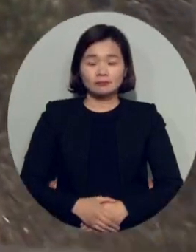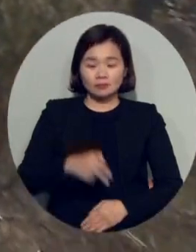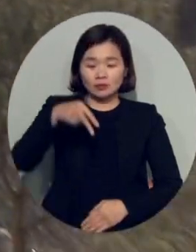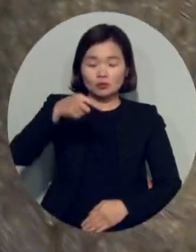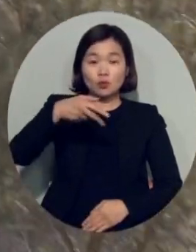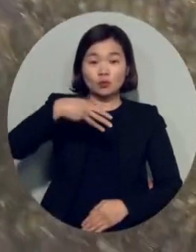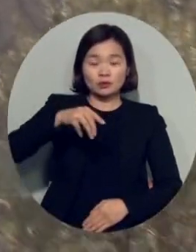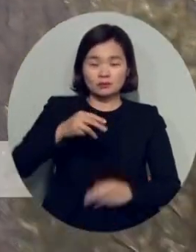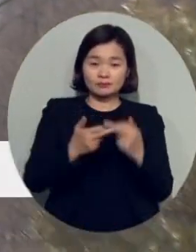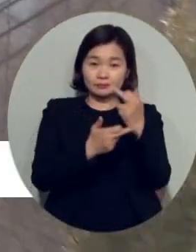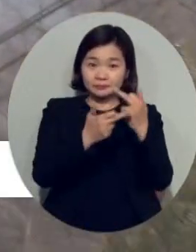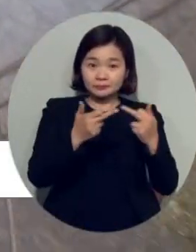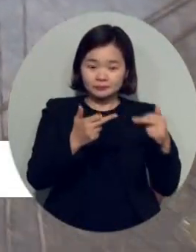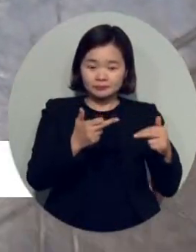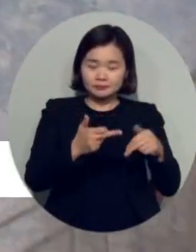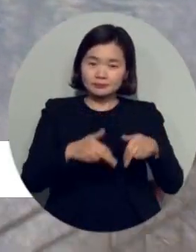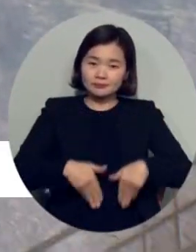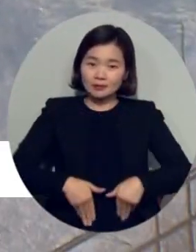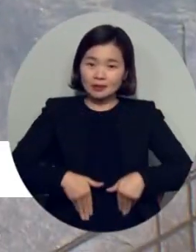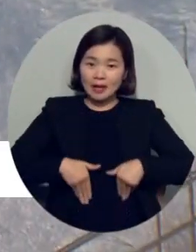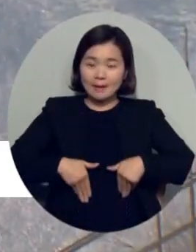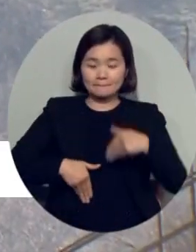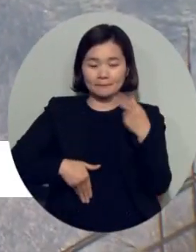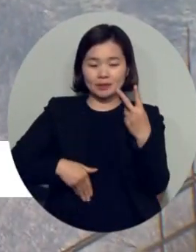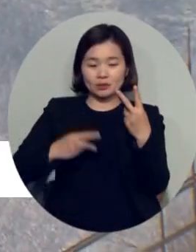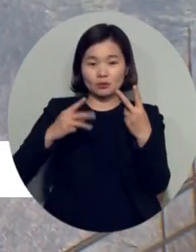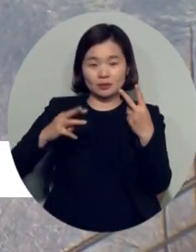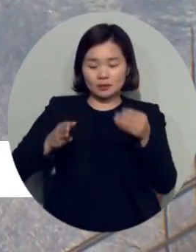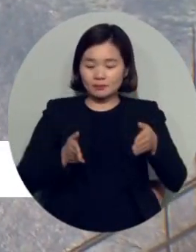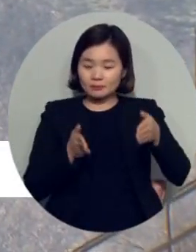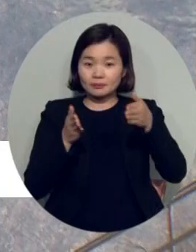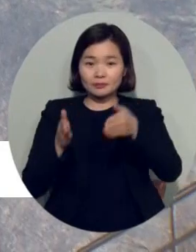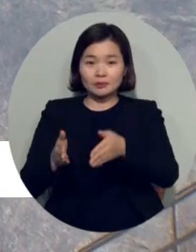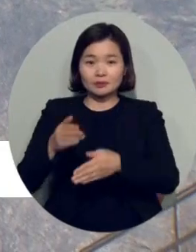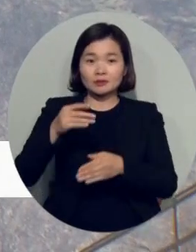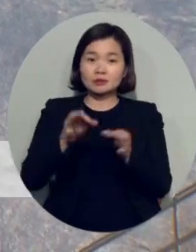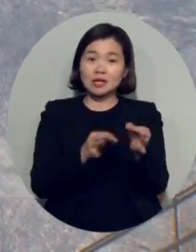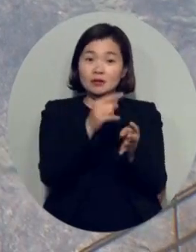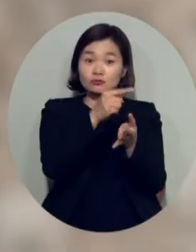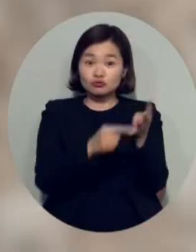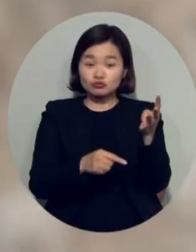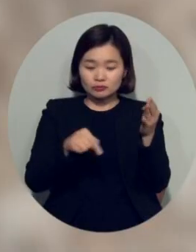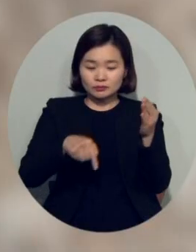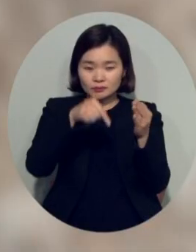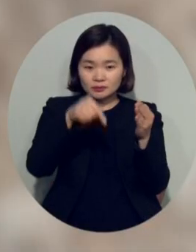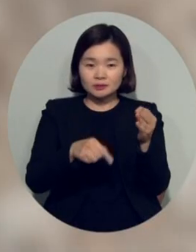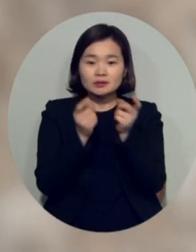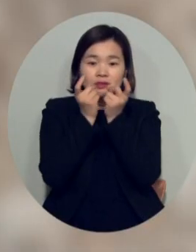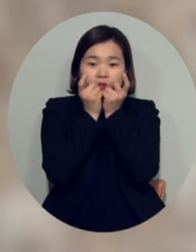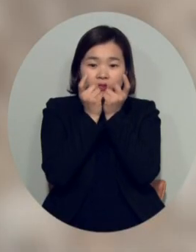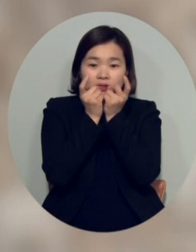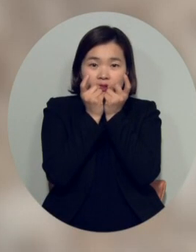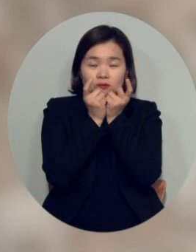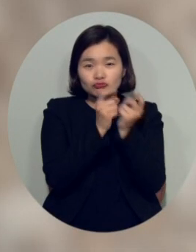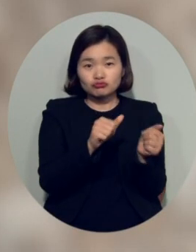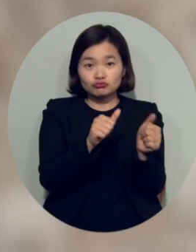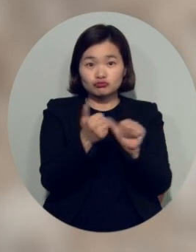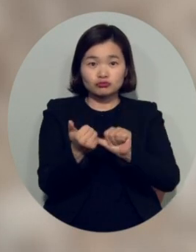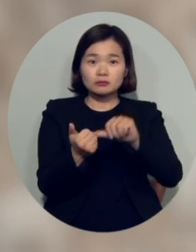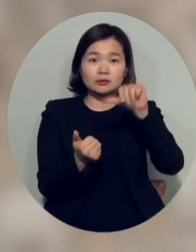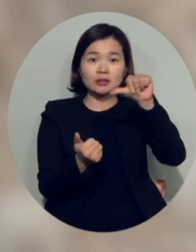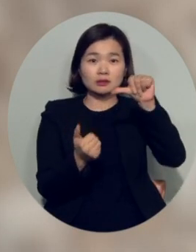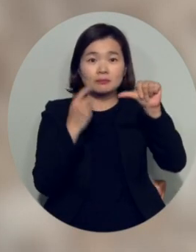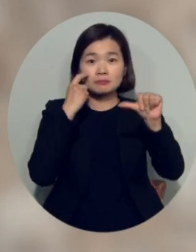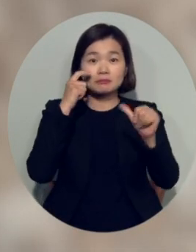속리산 국립공원에서 남쪽으로 2km 떨어진 상주시 화남면 평원리에서 야생 멧돼지 폐사체